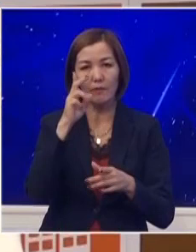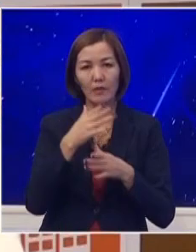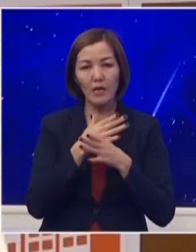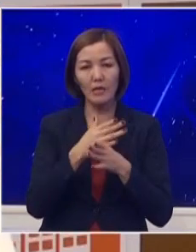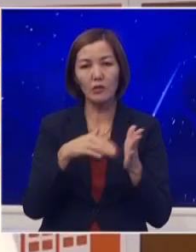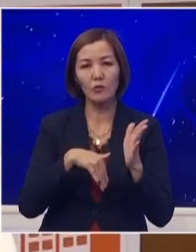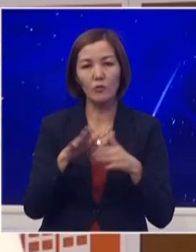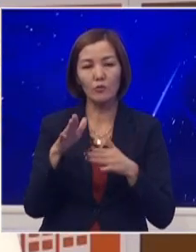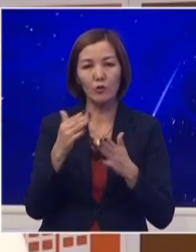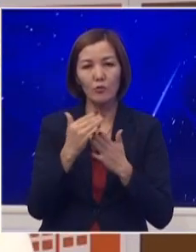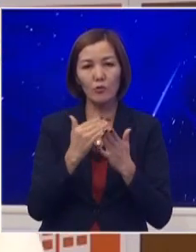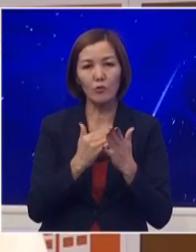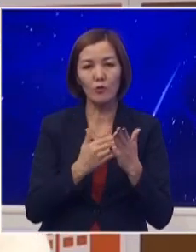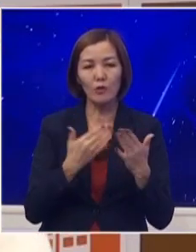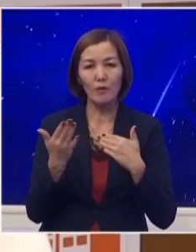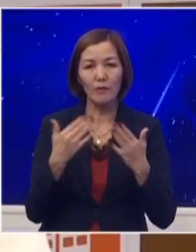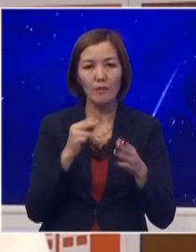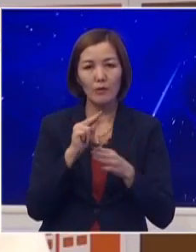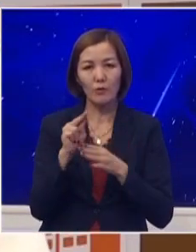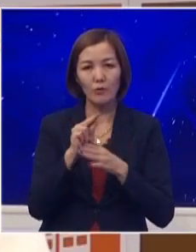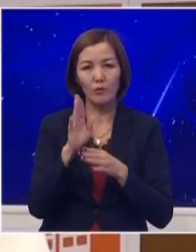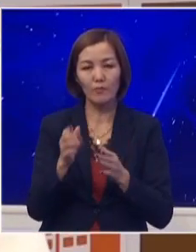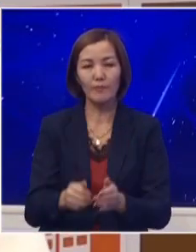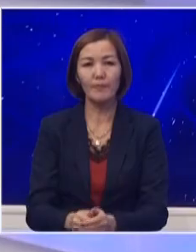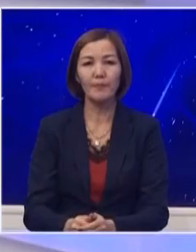озық үлгілерін көрсетіп, бір-біріне үйретеді.